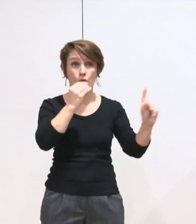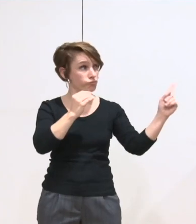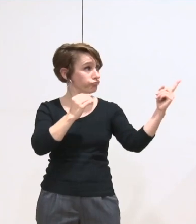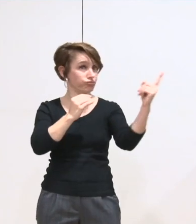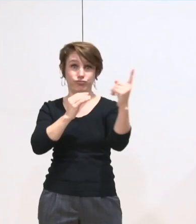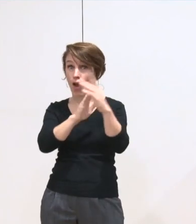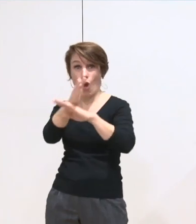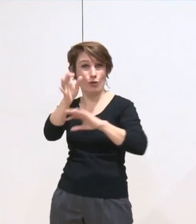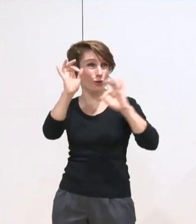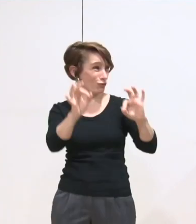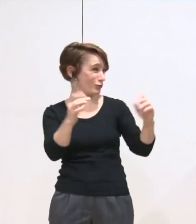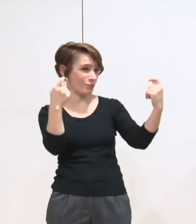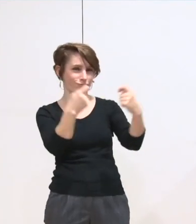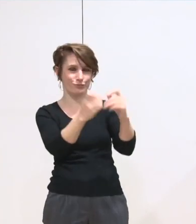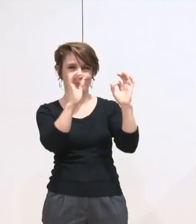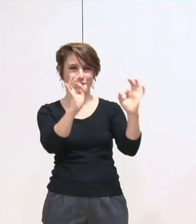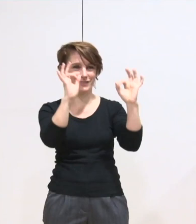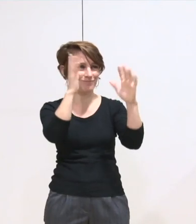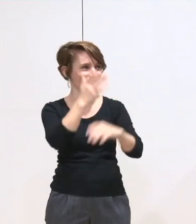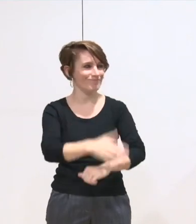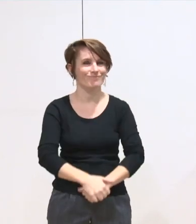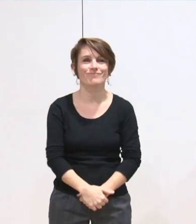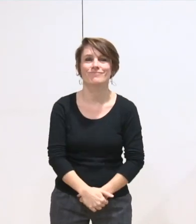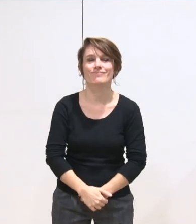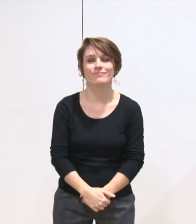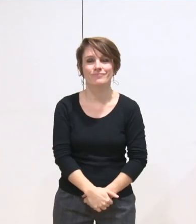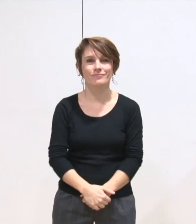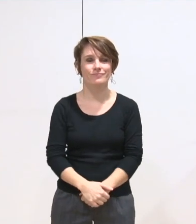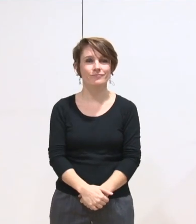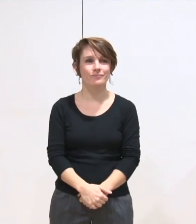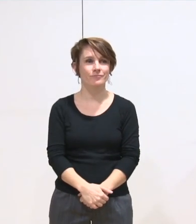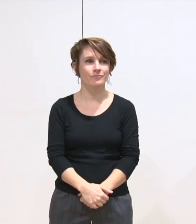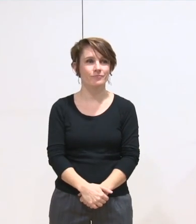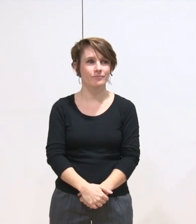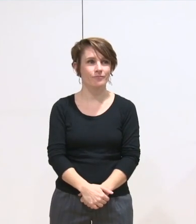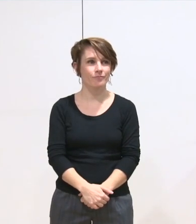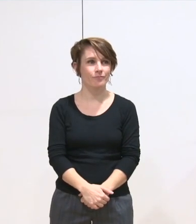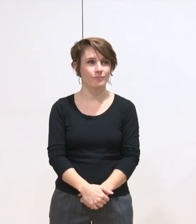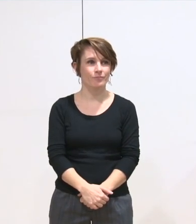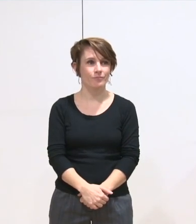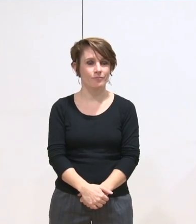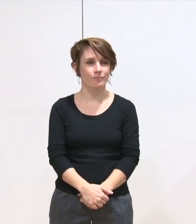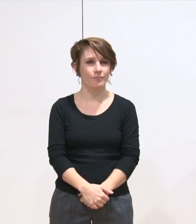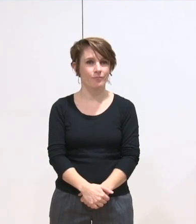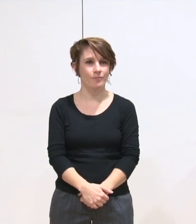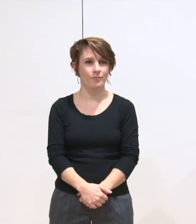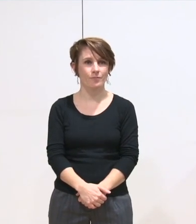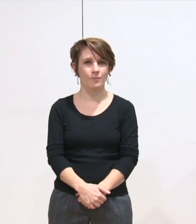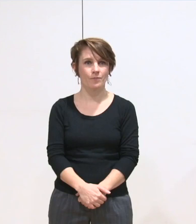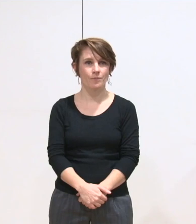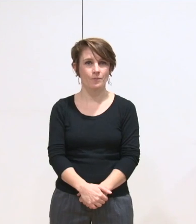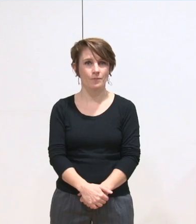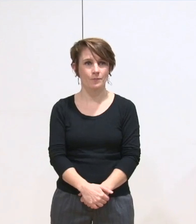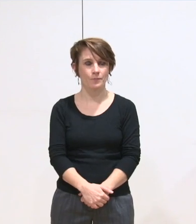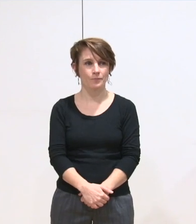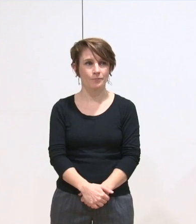tu arrives à point nommé, comme l'on dit parfois. Sonia donne pouvoir, Yassia Sionia, pardon, donne pouvoir à Hakim Sabri jusqu'à